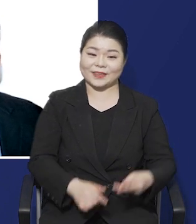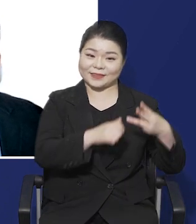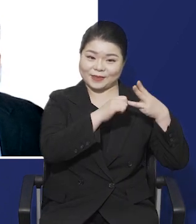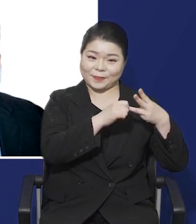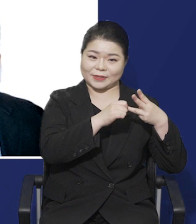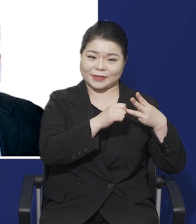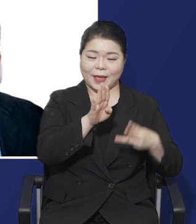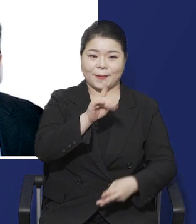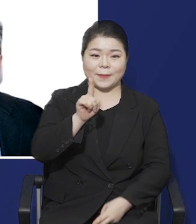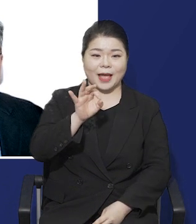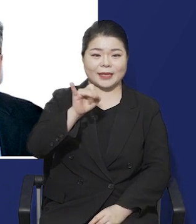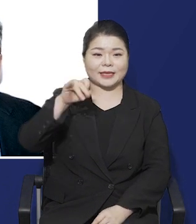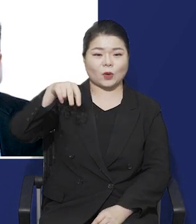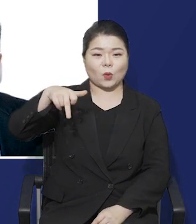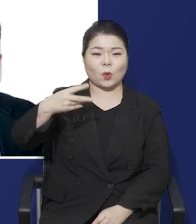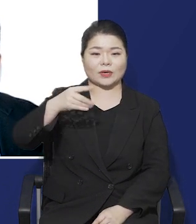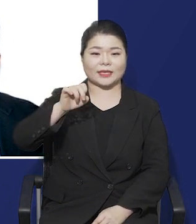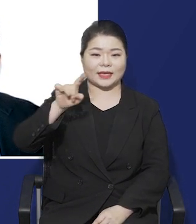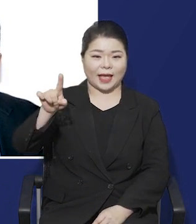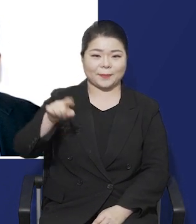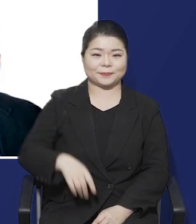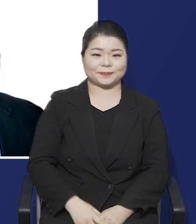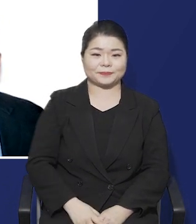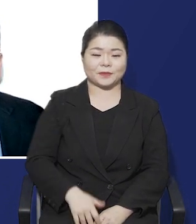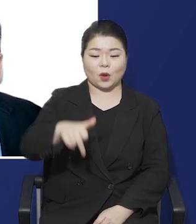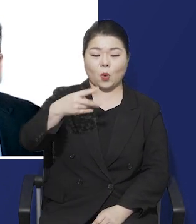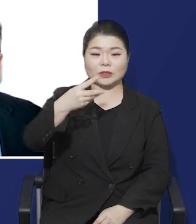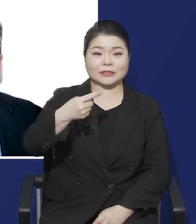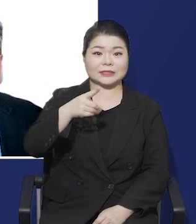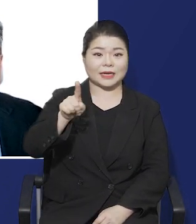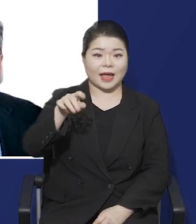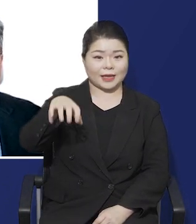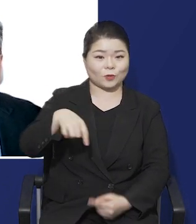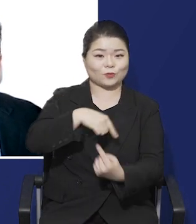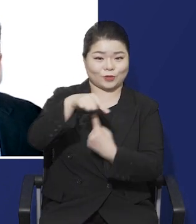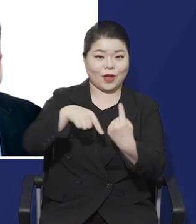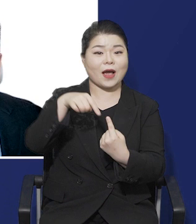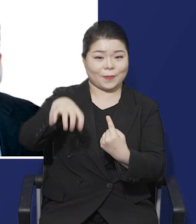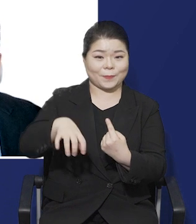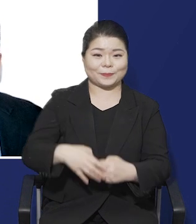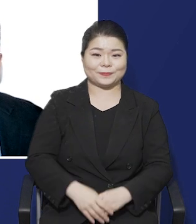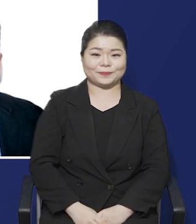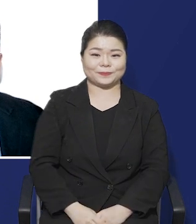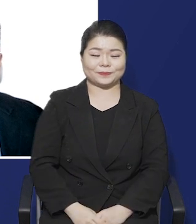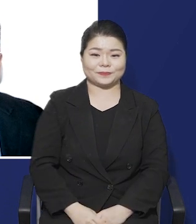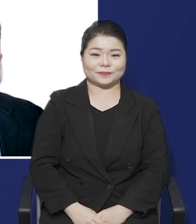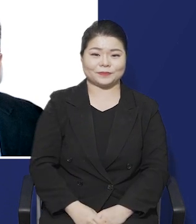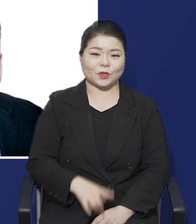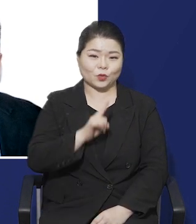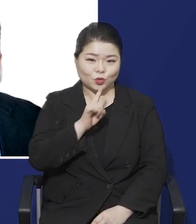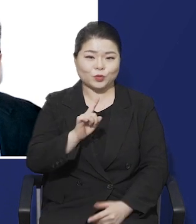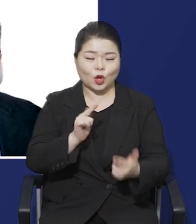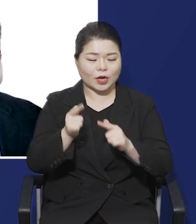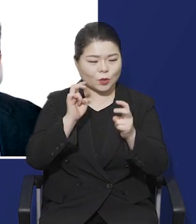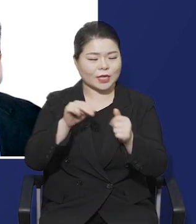다음은 바이코리아로 포털에서 운영하는 국내 무역 포털 사이트입니다. 각종 오퍼와 다양한